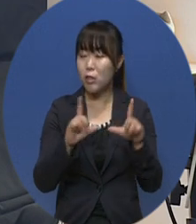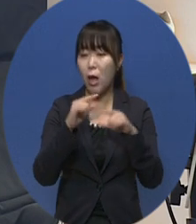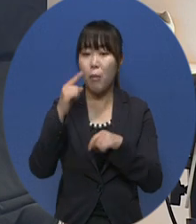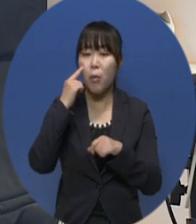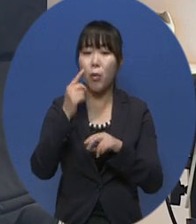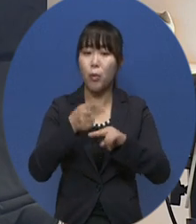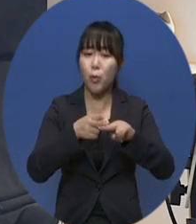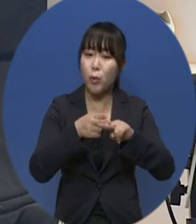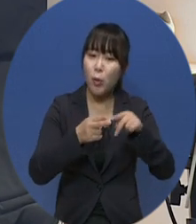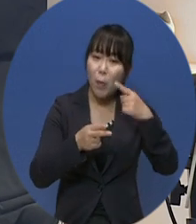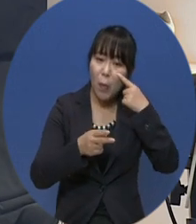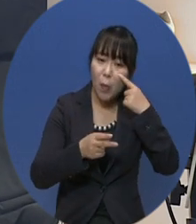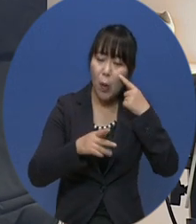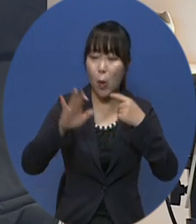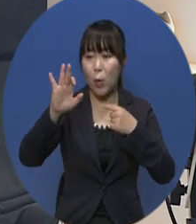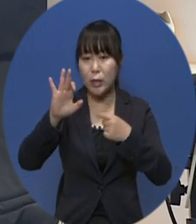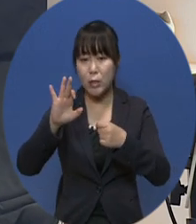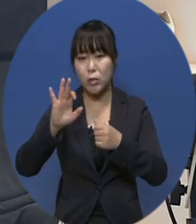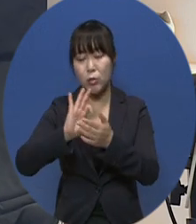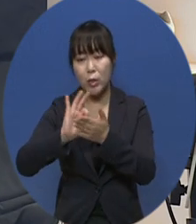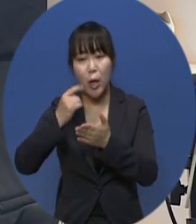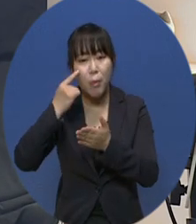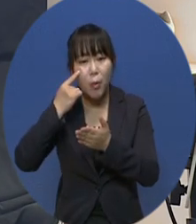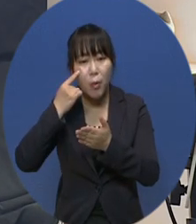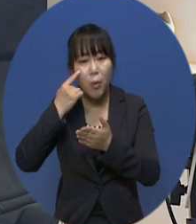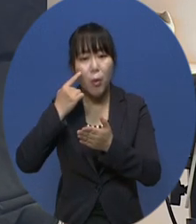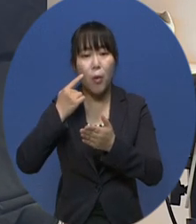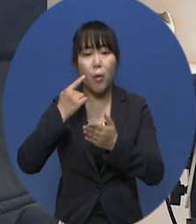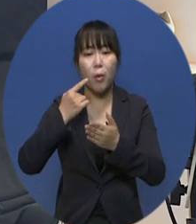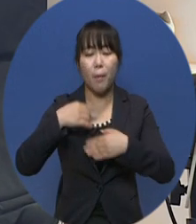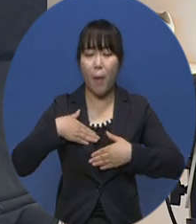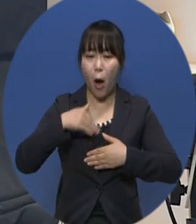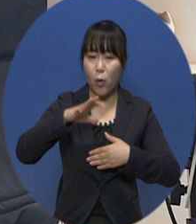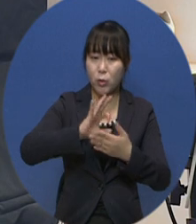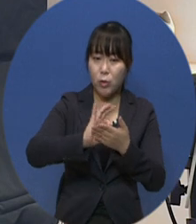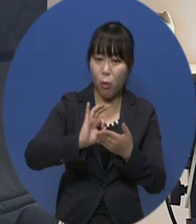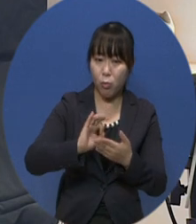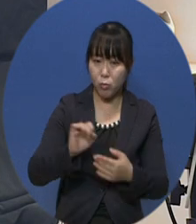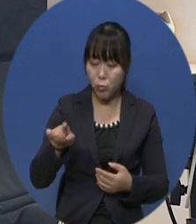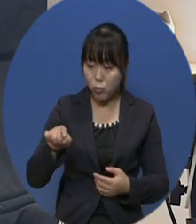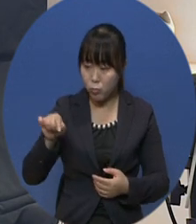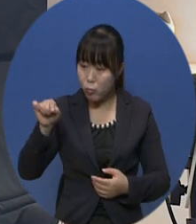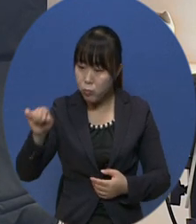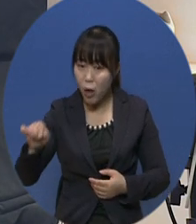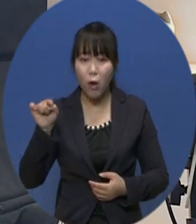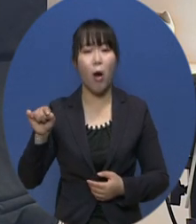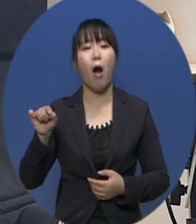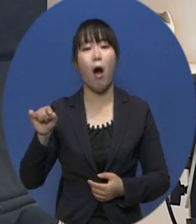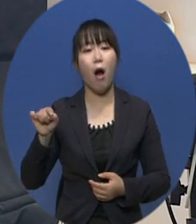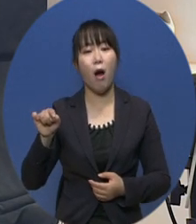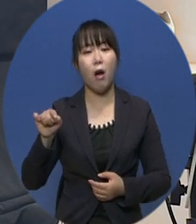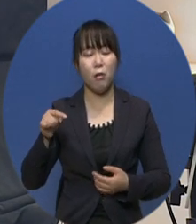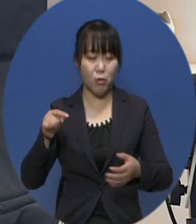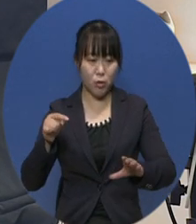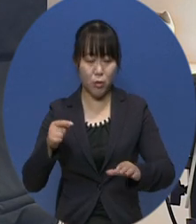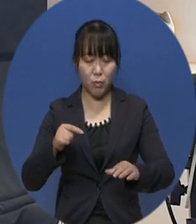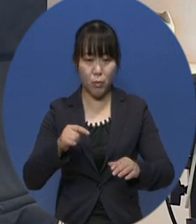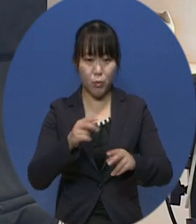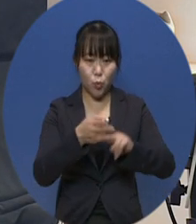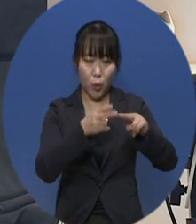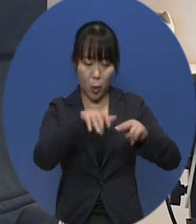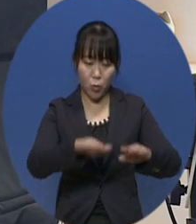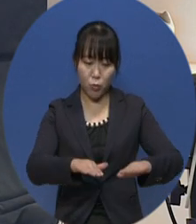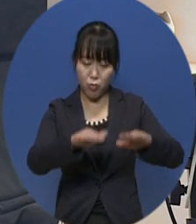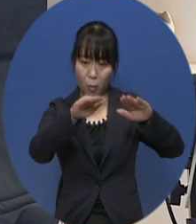뭐 요리도 해보고 화장실도 써보고 욕실도 네. 사용해보고 그런데 여기는 이 스위치 누르니까 이게 싱크대가 올라갔다 내려갔다도